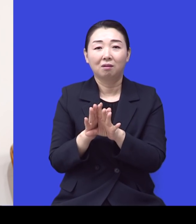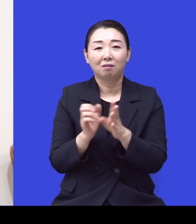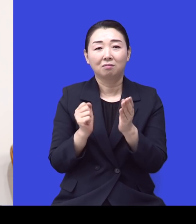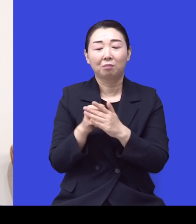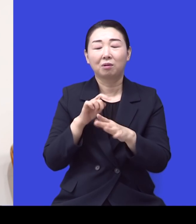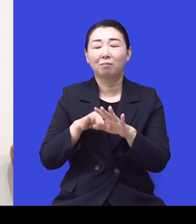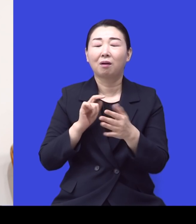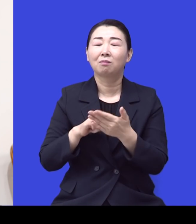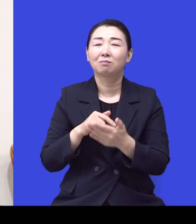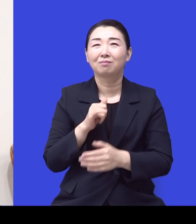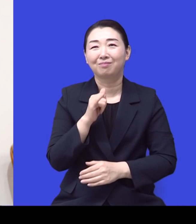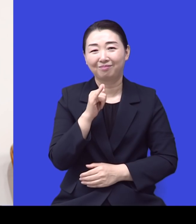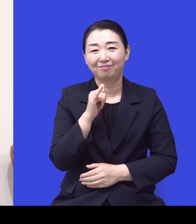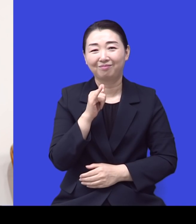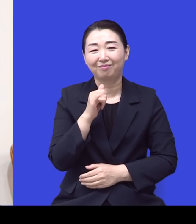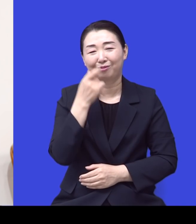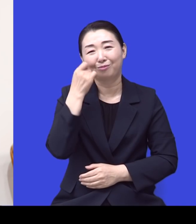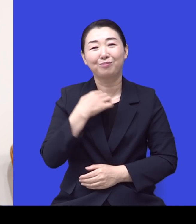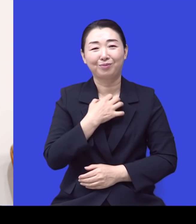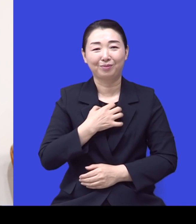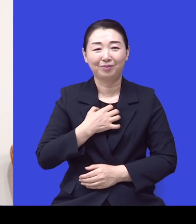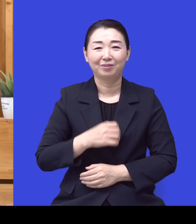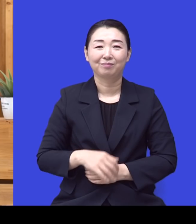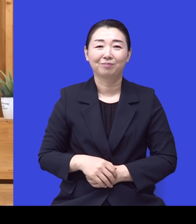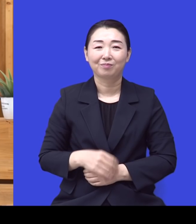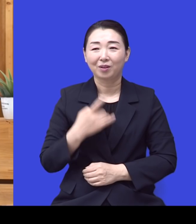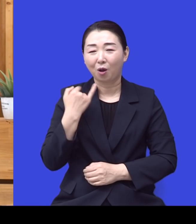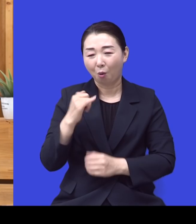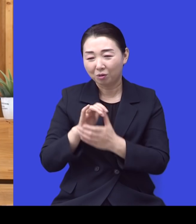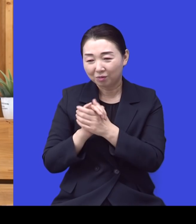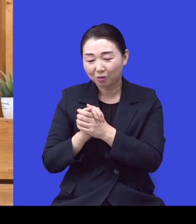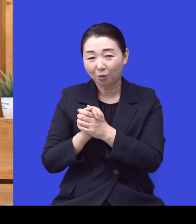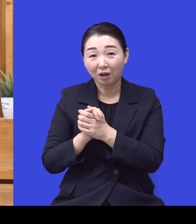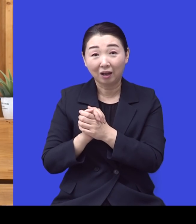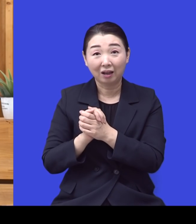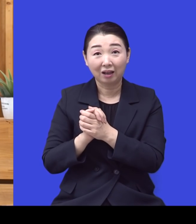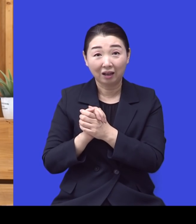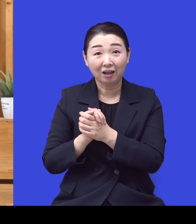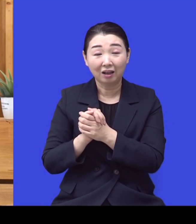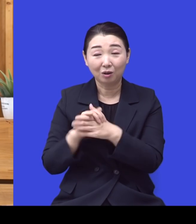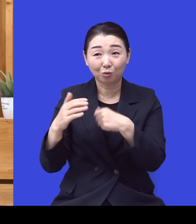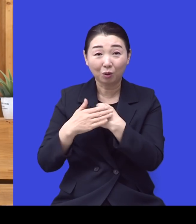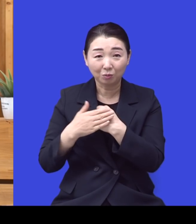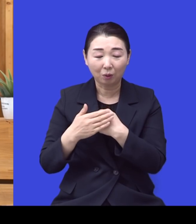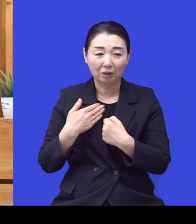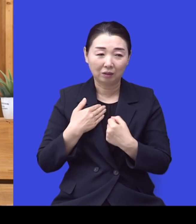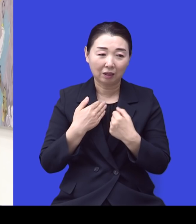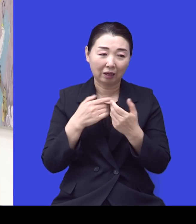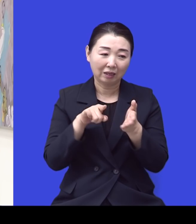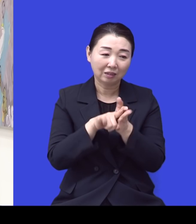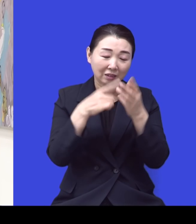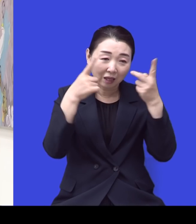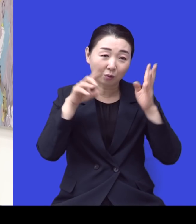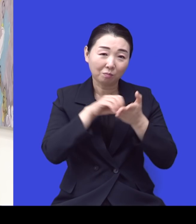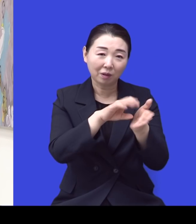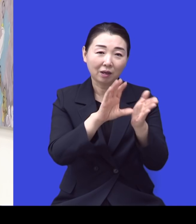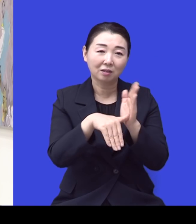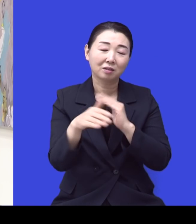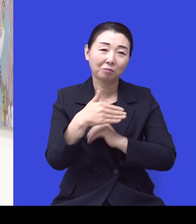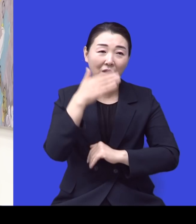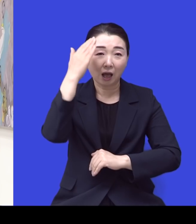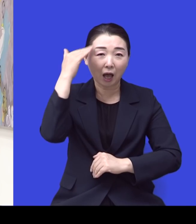갑자기 밀려오는 맞아요. 거예요. 그 어머니의 기도가 이제 신학교 갔을 때부터 그게 한국에서